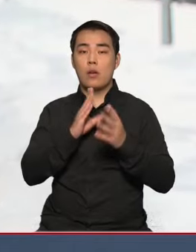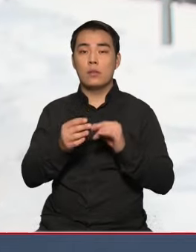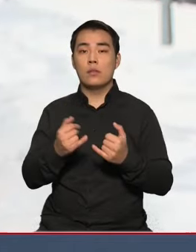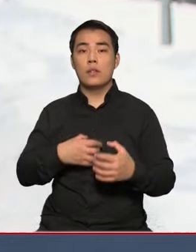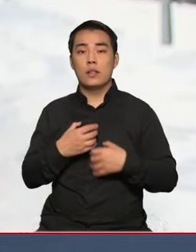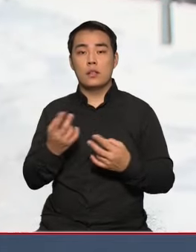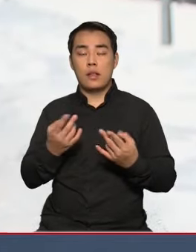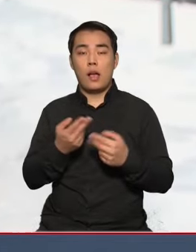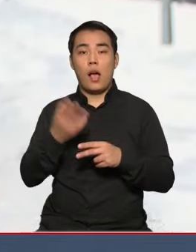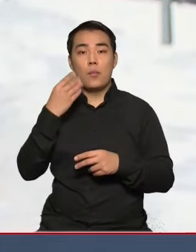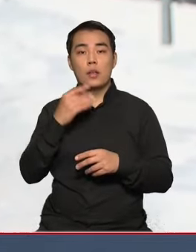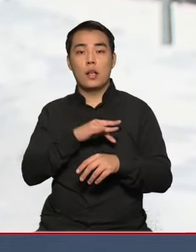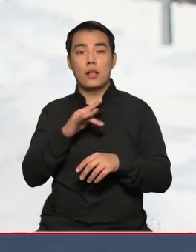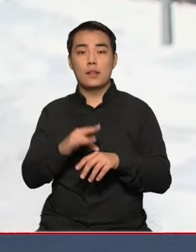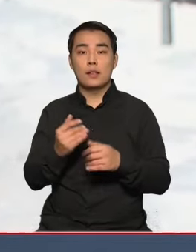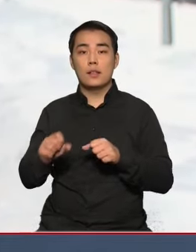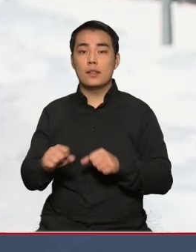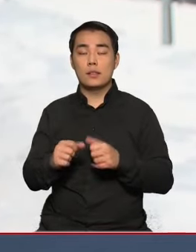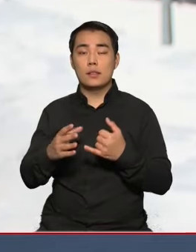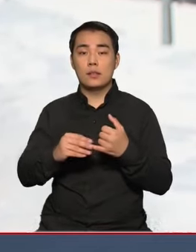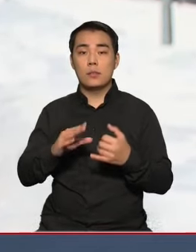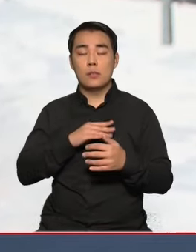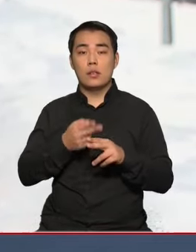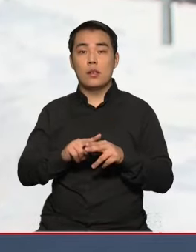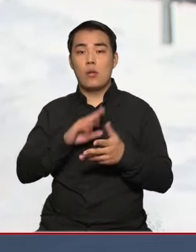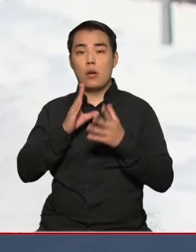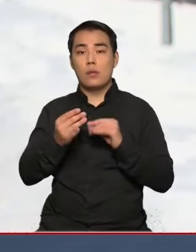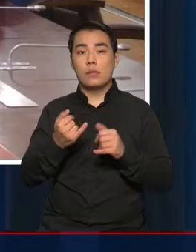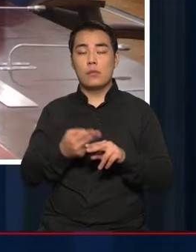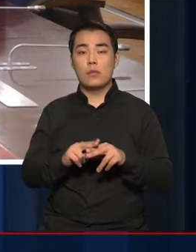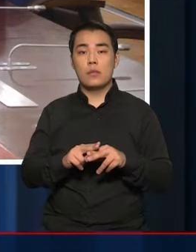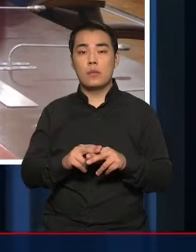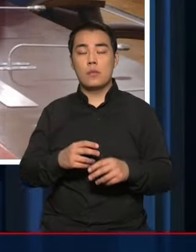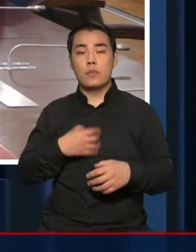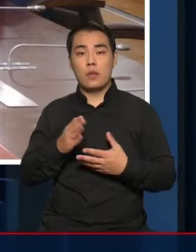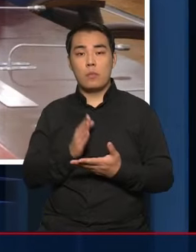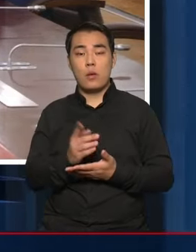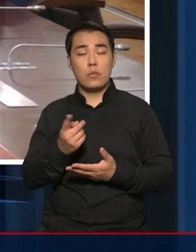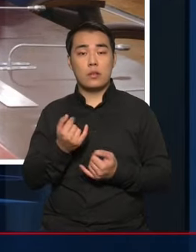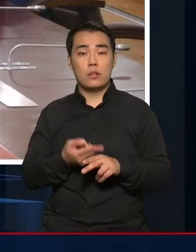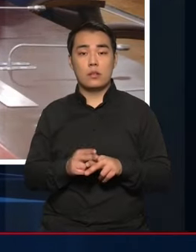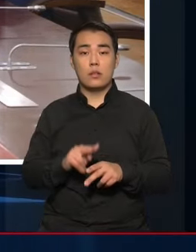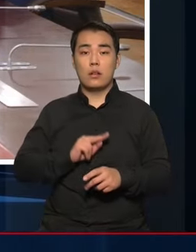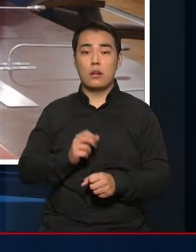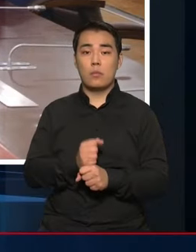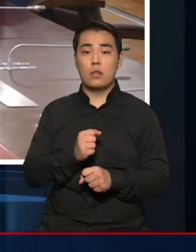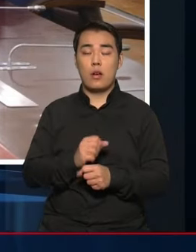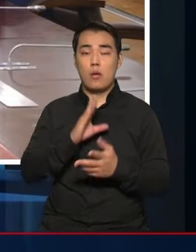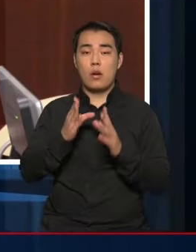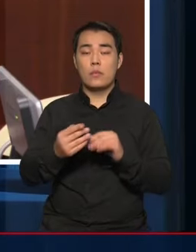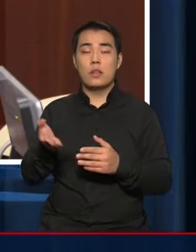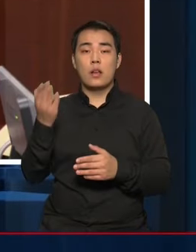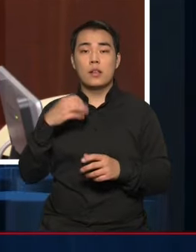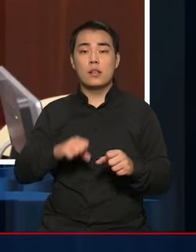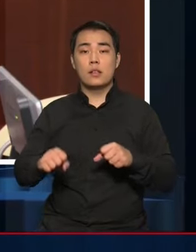Алматыда болған жер сілкінісінен кейін үкімет қауіпсіздік шараларына қамдана бастады. Алдымен тиісті қызметтердің жер сілкінісі кезіндегі